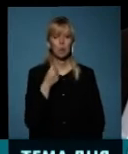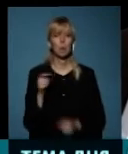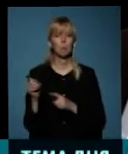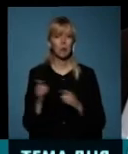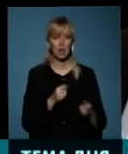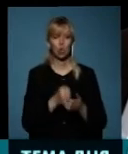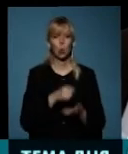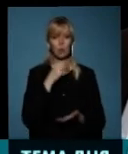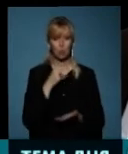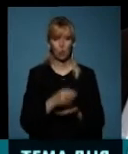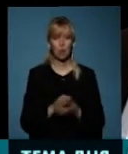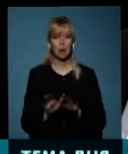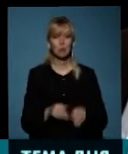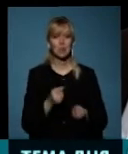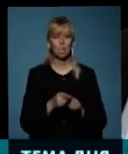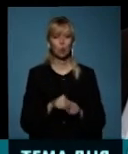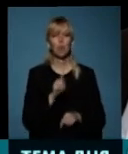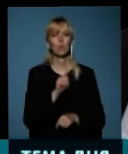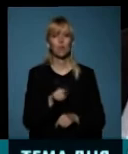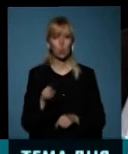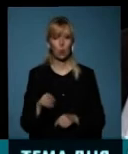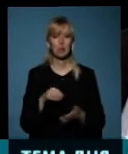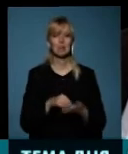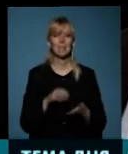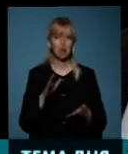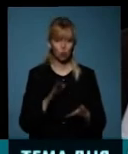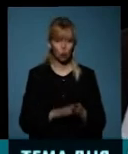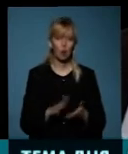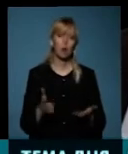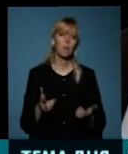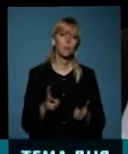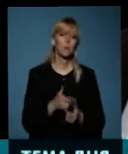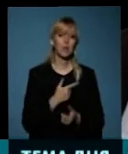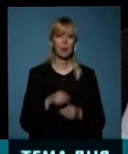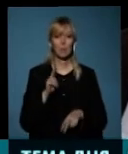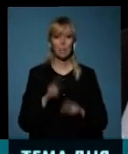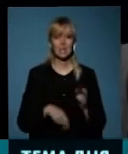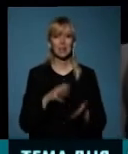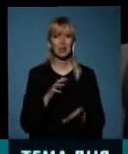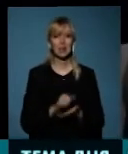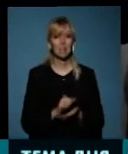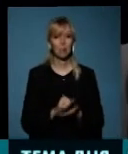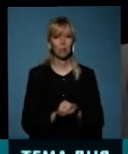до відповідальності, після того вони зареєструвались або перестали займатися цією діяльністю. Цієї кількості, яку